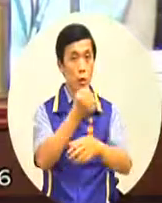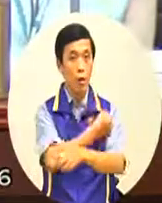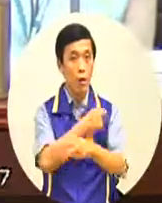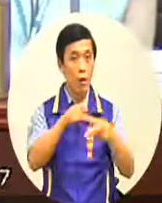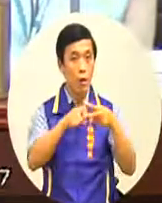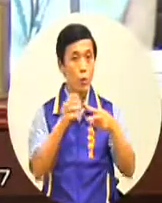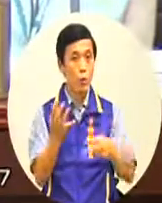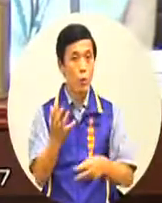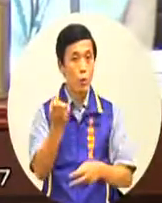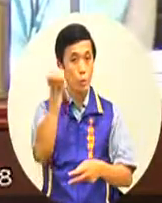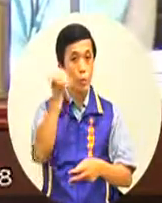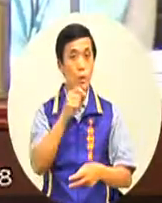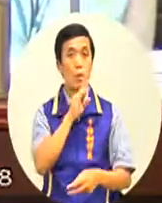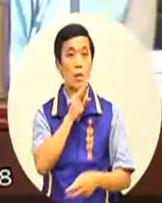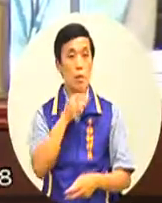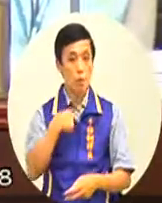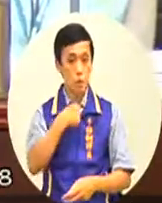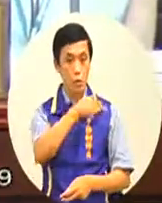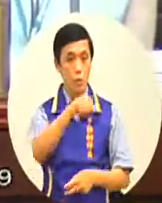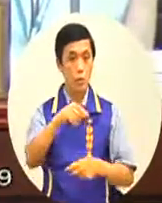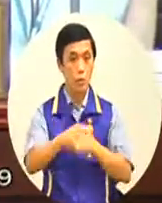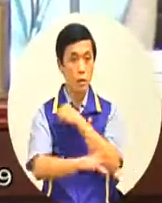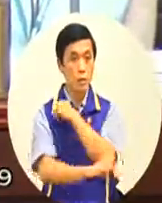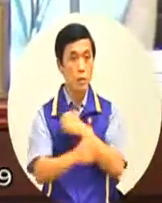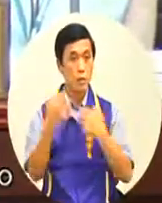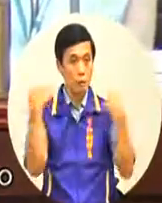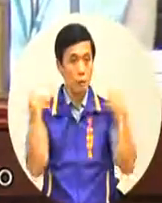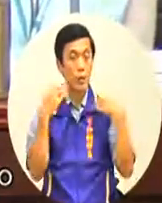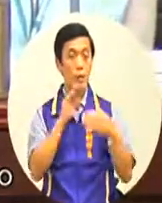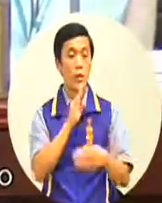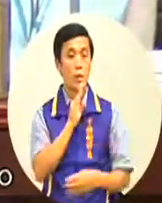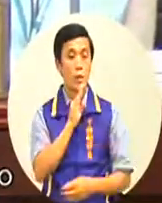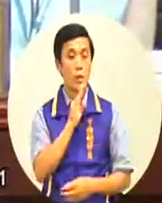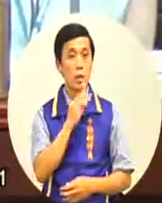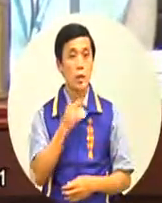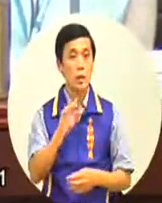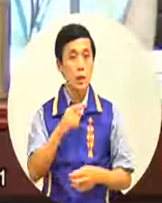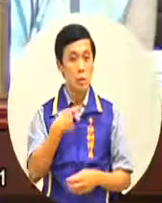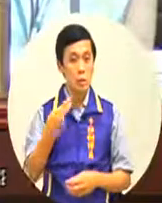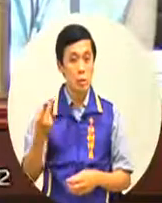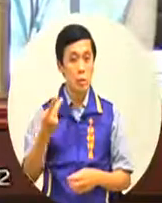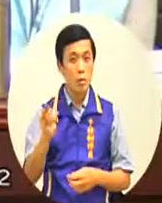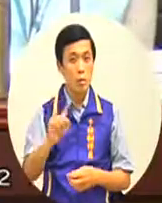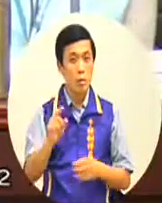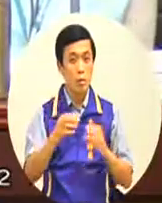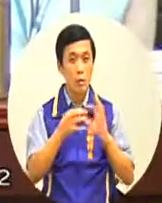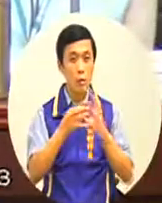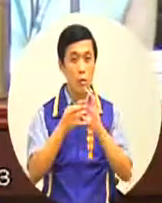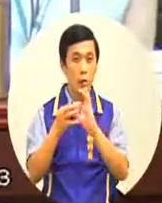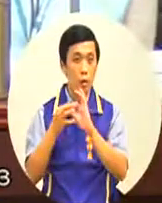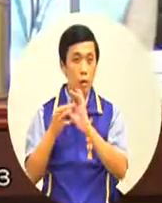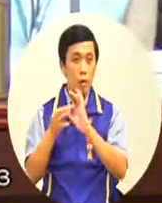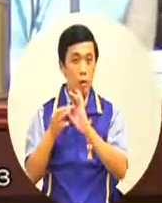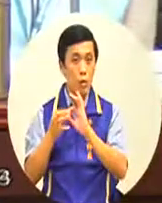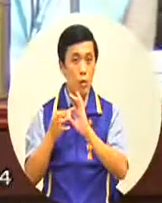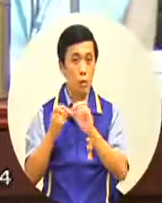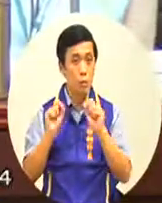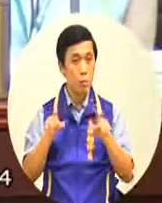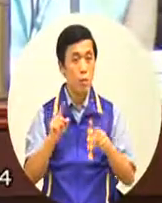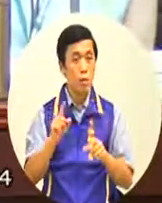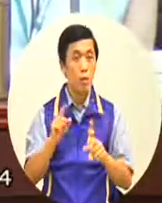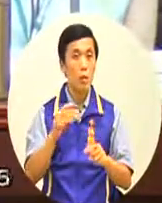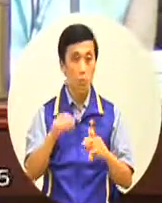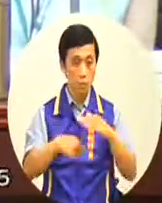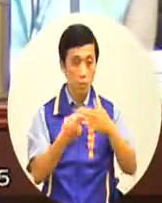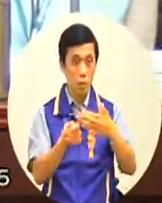我们的基本我们的责任，不会因为说有什么关心会有什么样的不同。那只要是违法